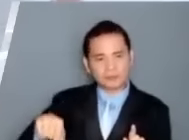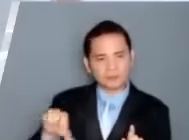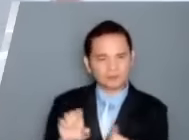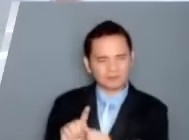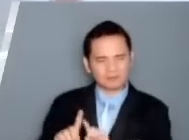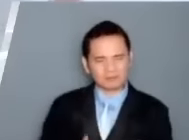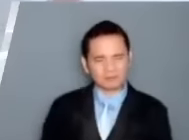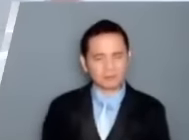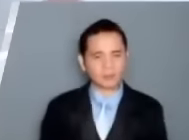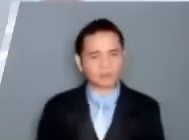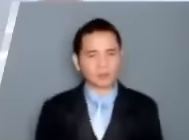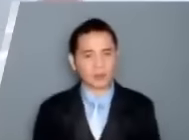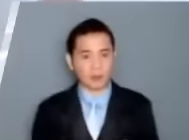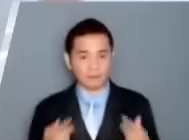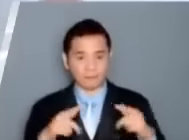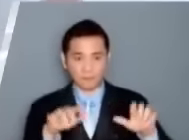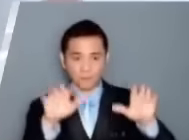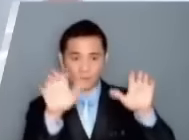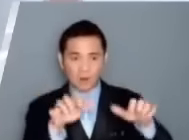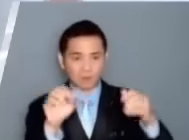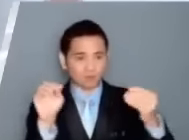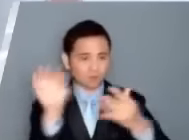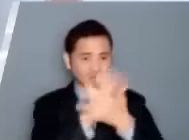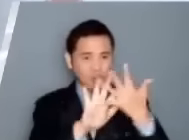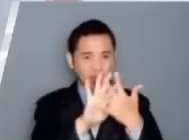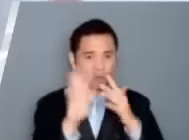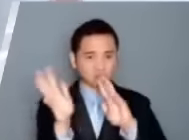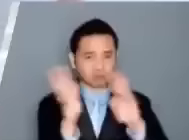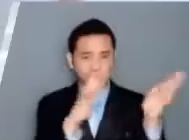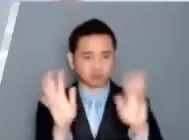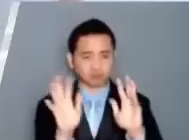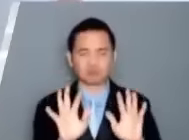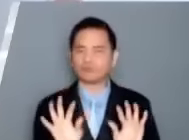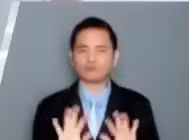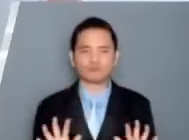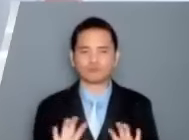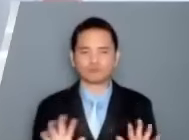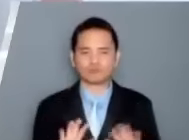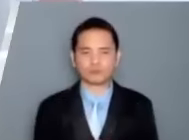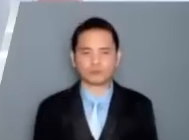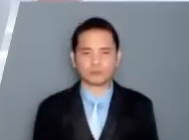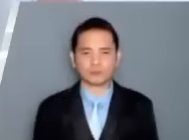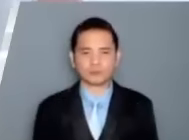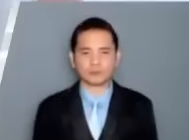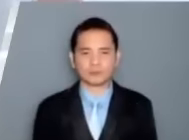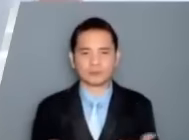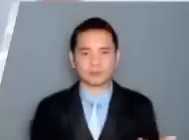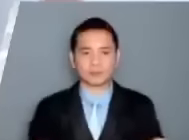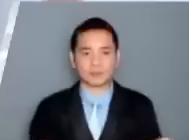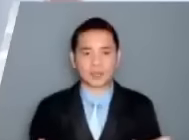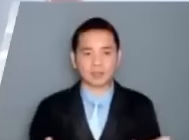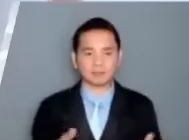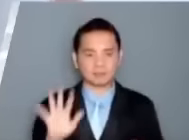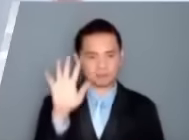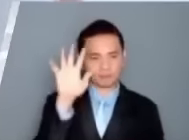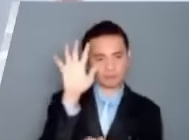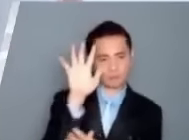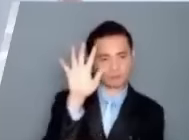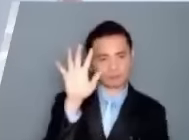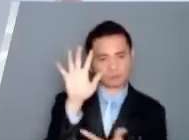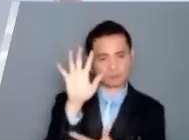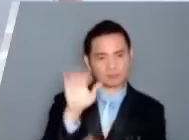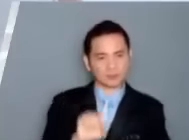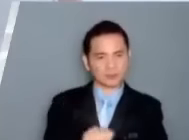ang chance ng maging bagyo ng binabantayan nating low pressure area na ngayon nasa bahaging Catbalogan, Samar. Ingat po tayong lahat mga